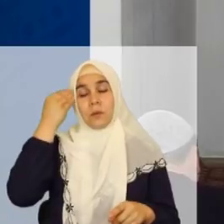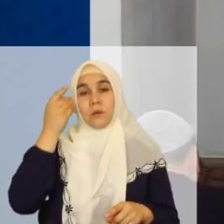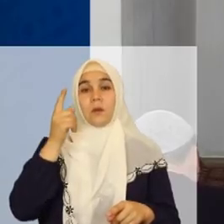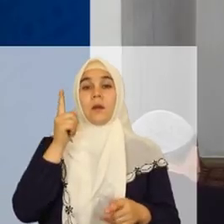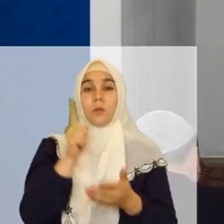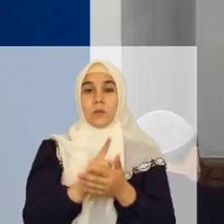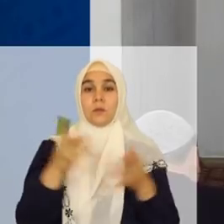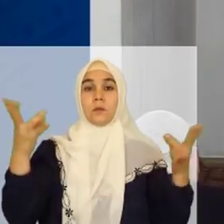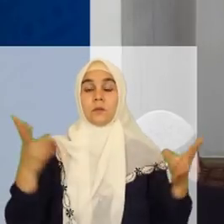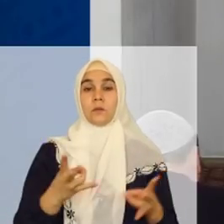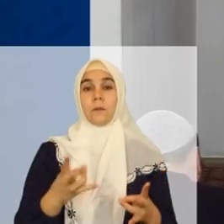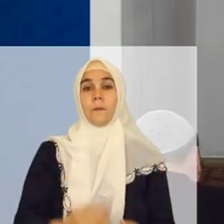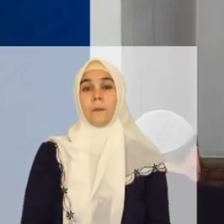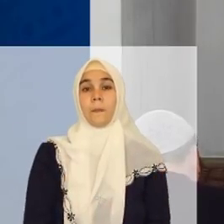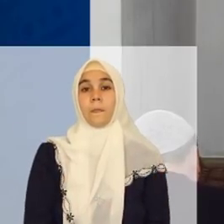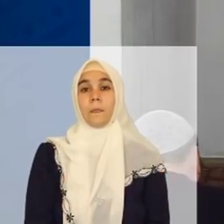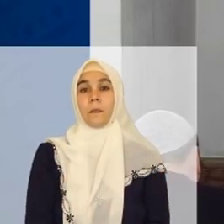kerak.